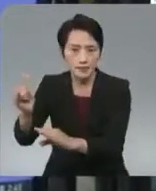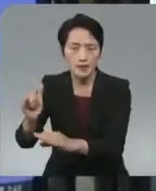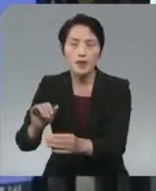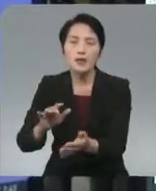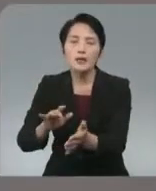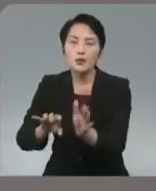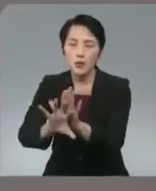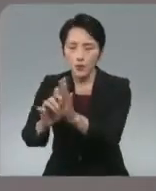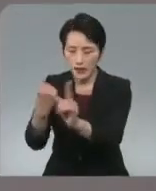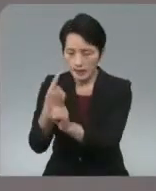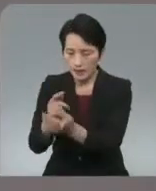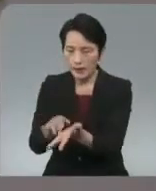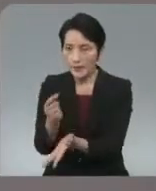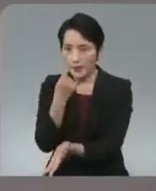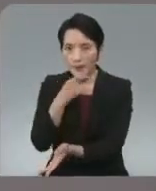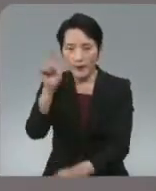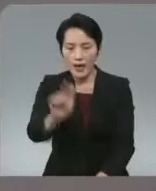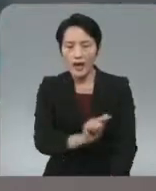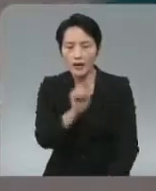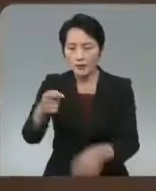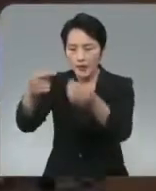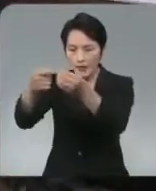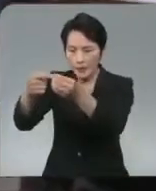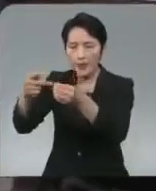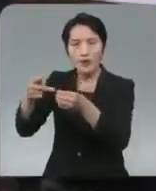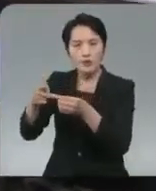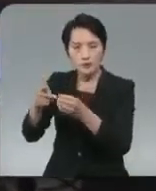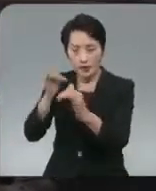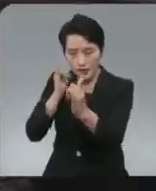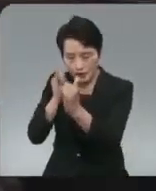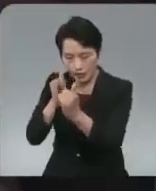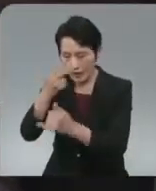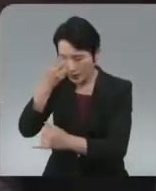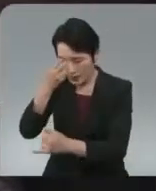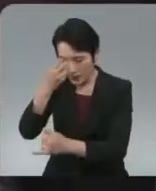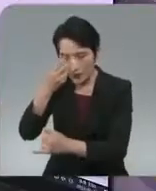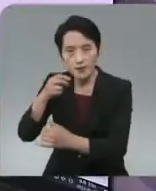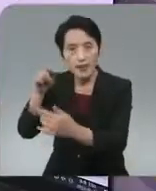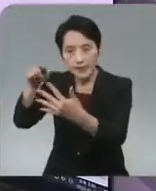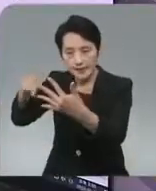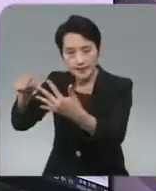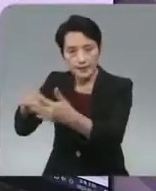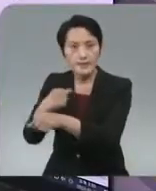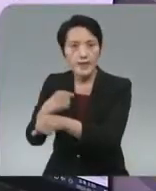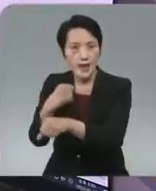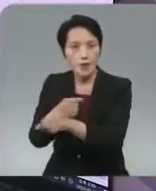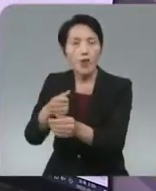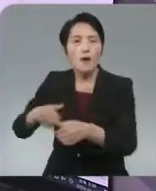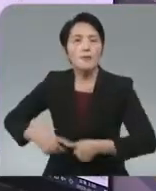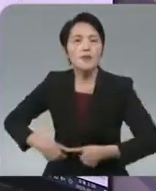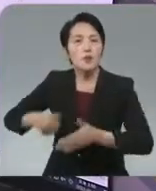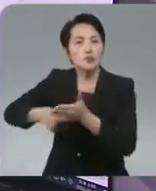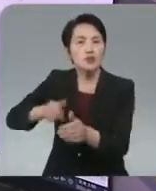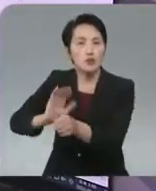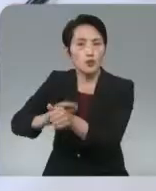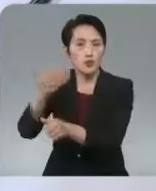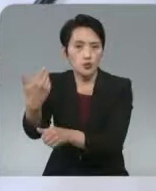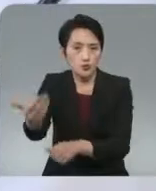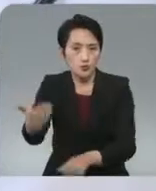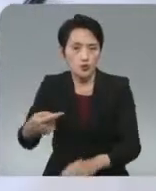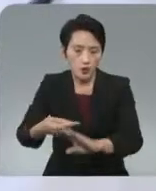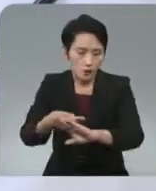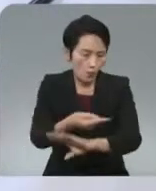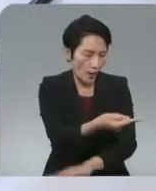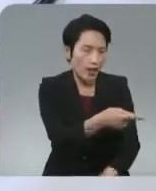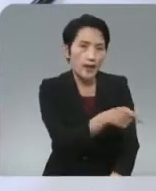không thuộc nhóm rủi ro cao có thể tự quản lý sức khỏe tại nhà Tuy nhiên bất chấp tốc độ lên nhân của biến thể omicron chính phủ quyết định vẫn giữ nguyên